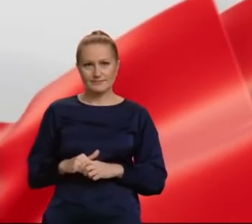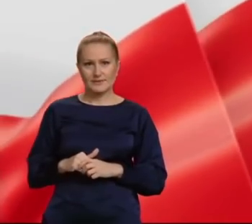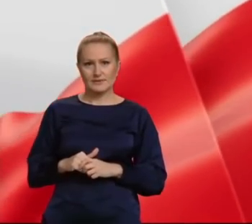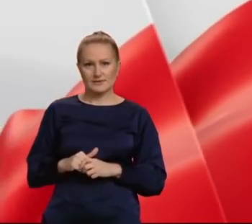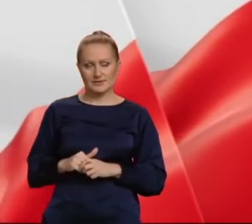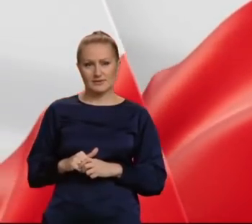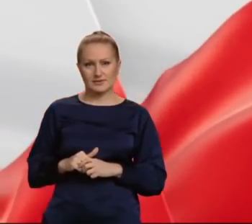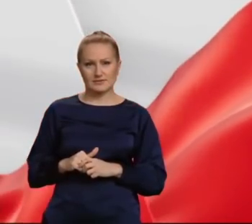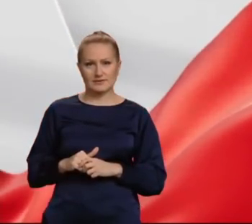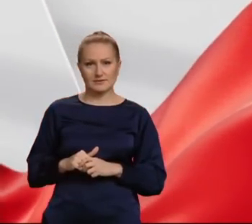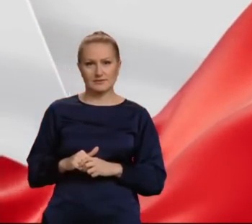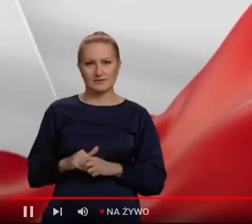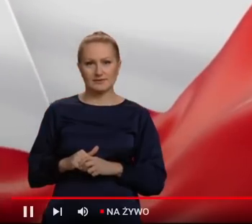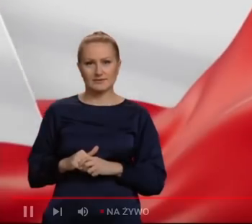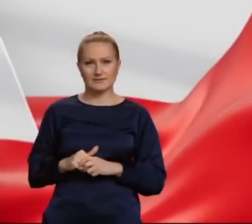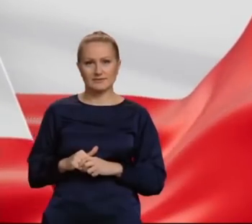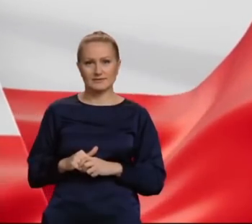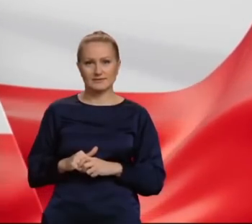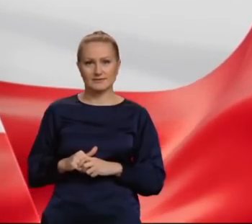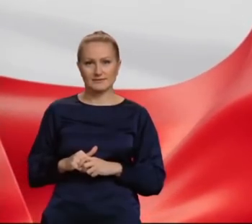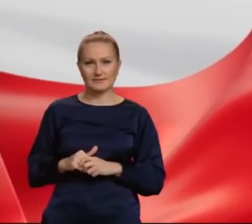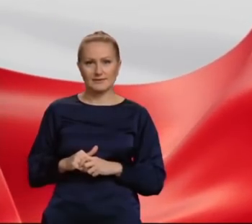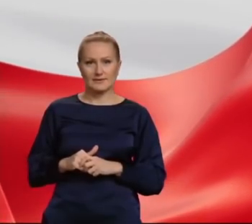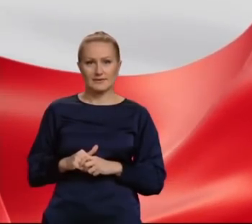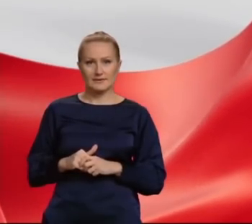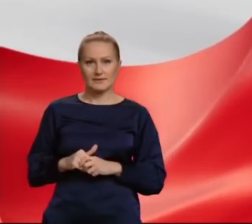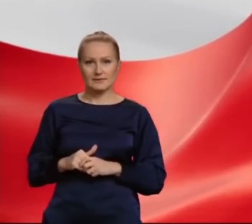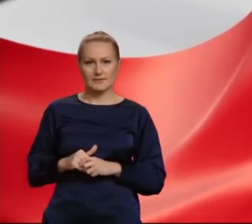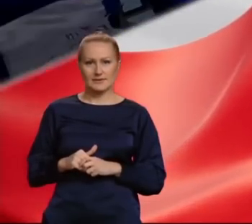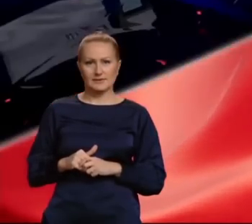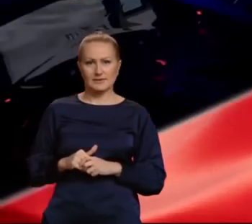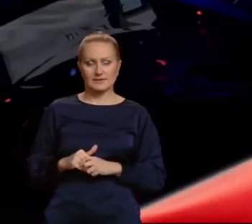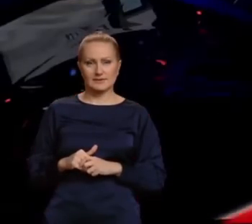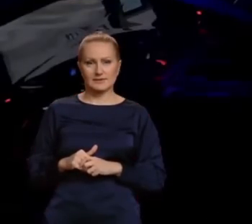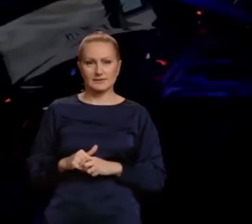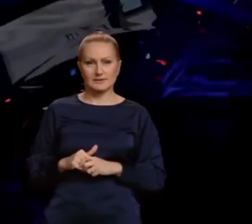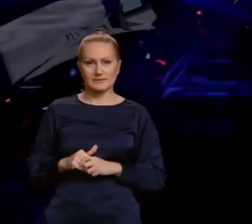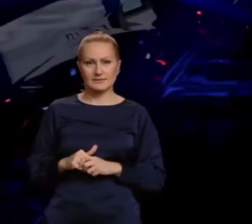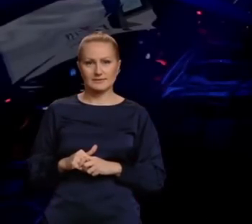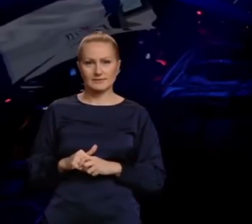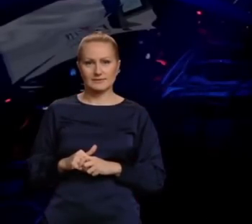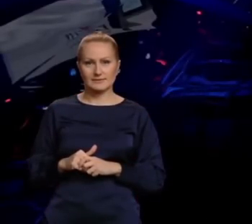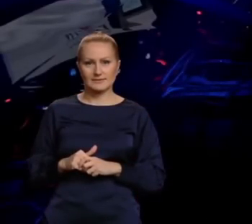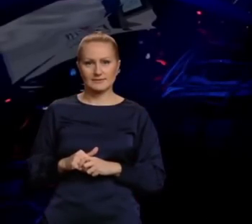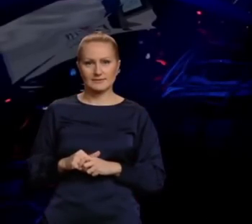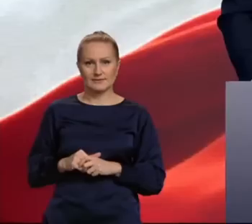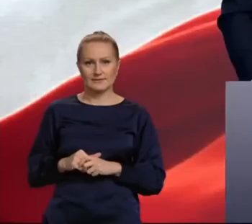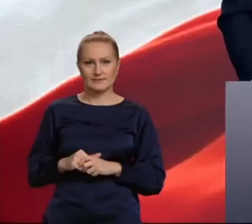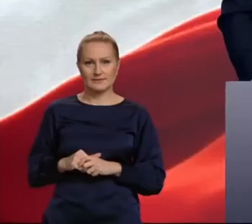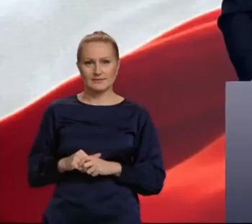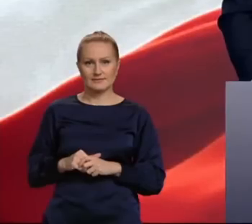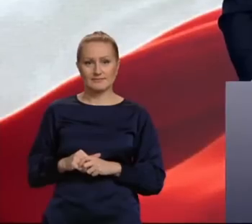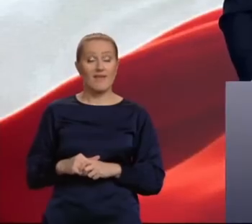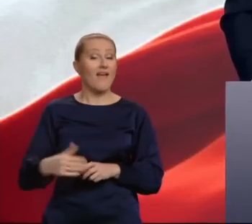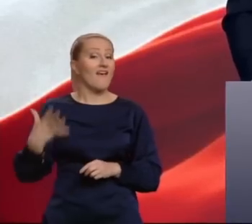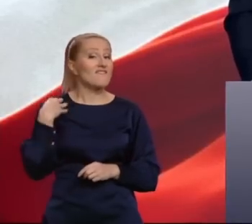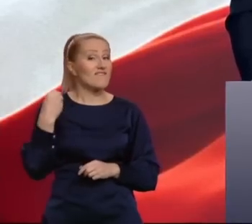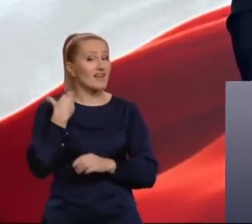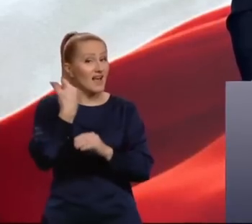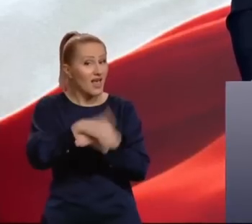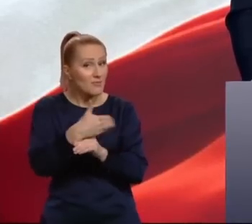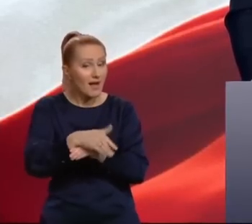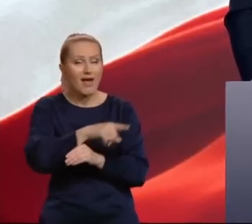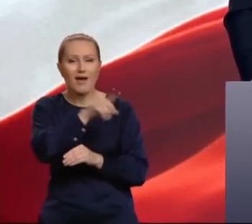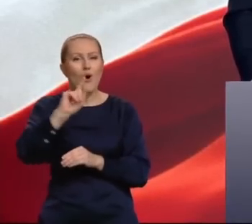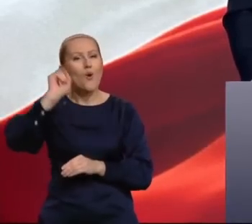no. Podobnie jak z tym chlebem, nie? Matt Brook? Nie, bo to było i wiek emerytalny jest jedną z